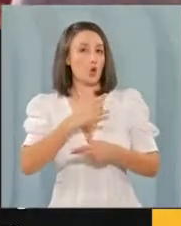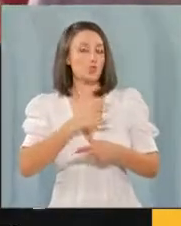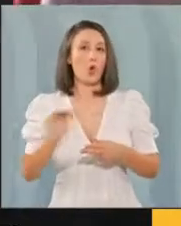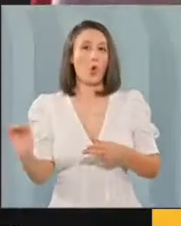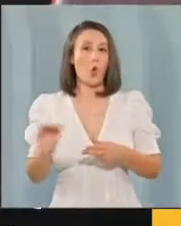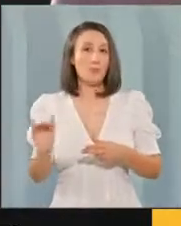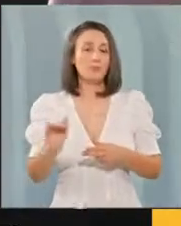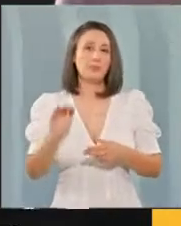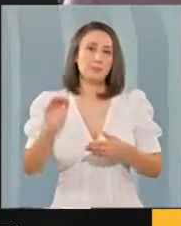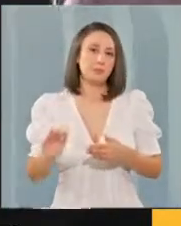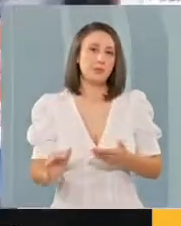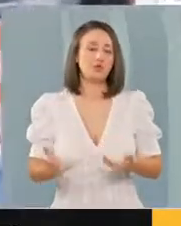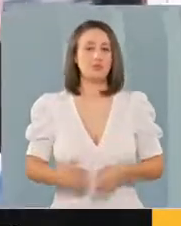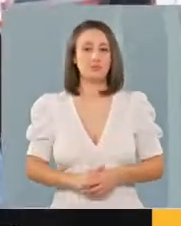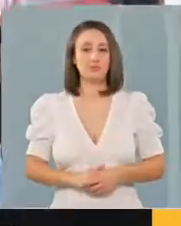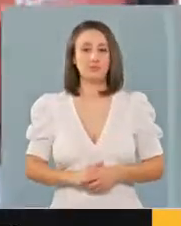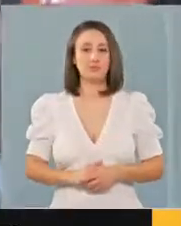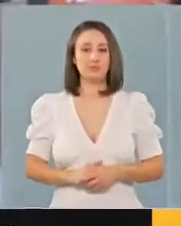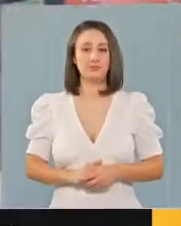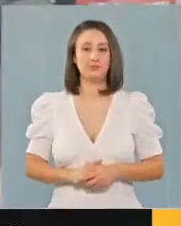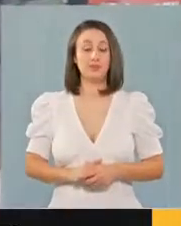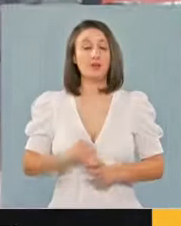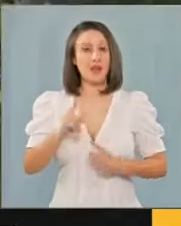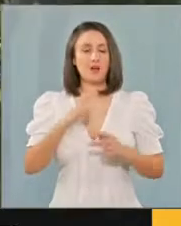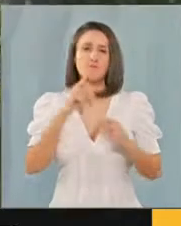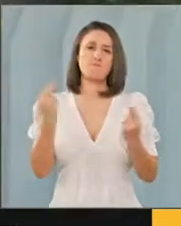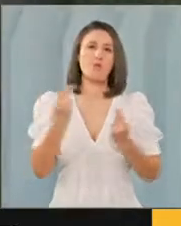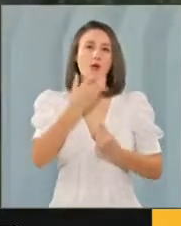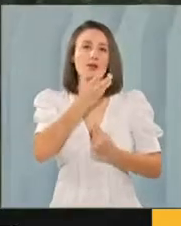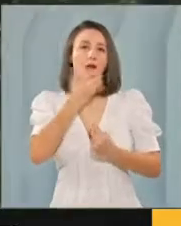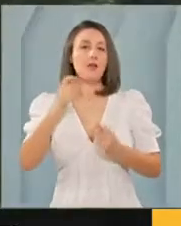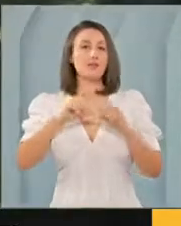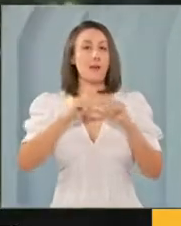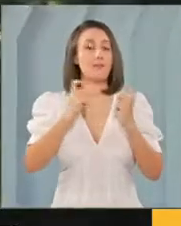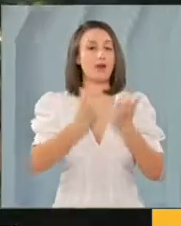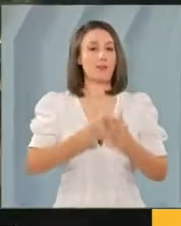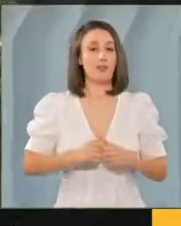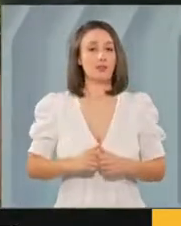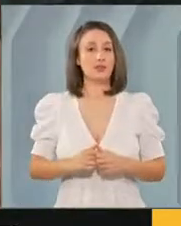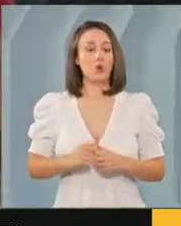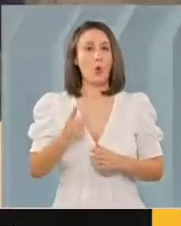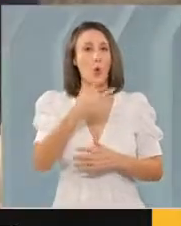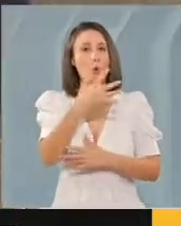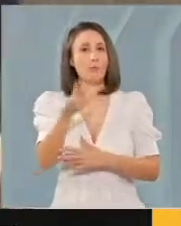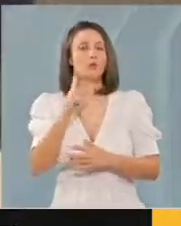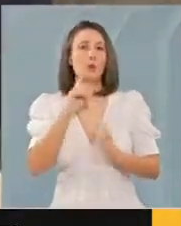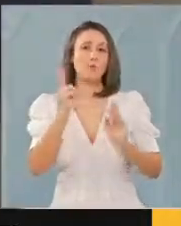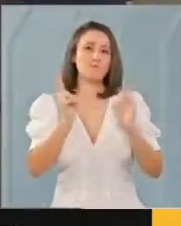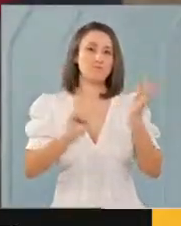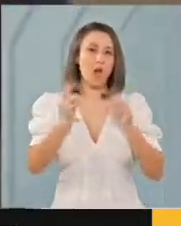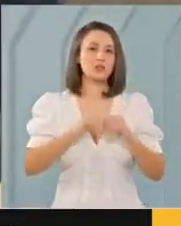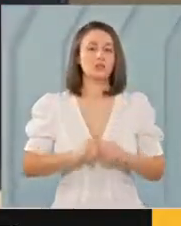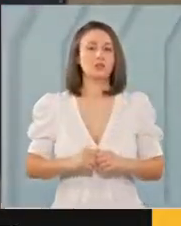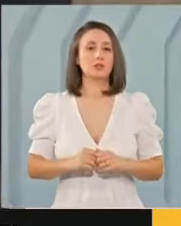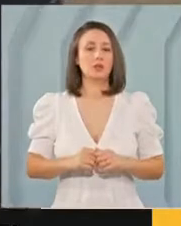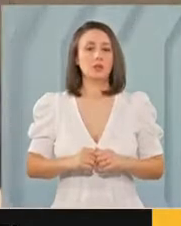copiii foarte mici. Și dacă e foarte cald în apartament, o pădure, un parc, malul